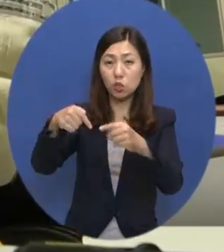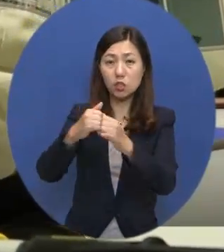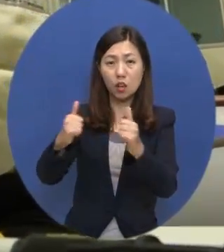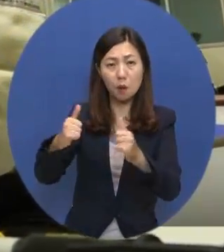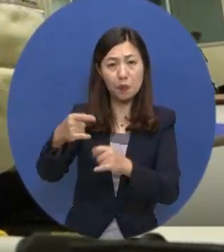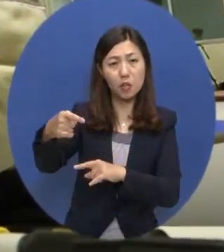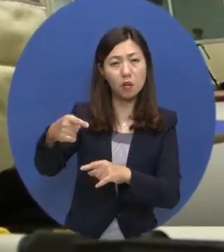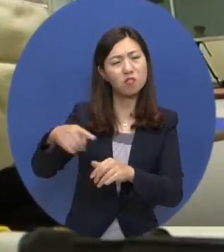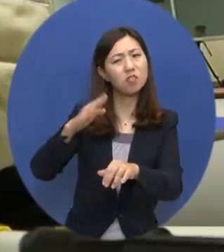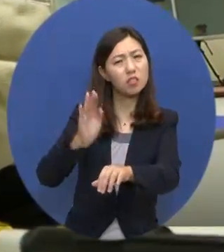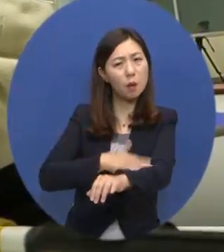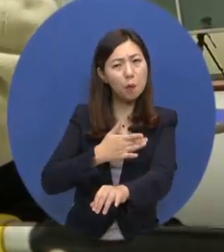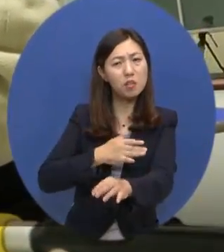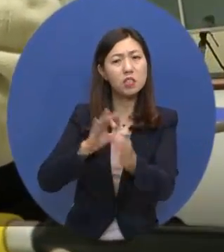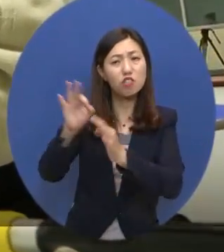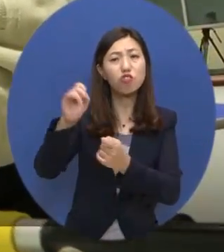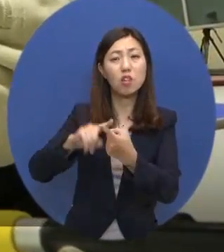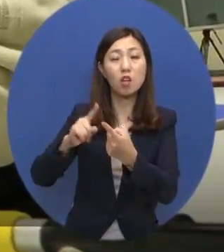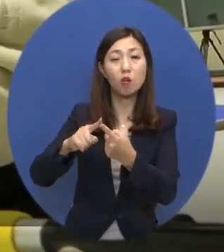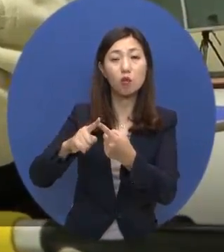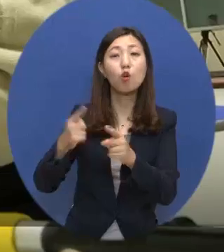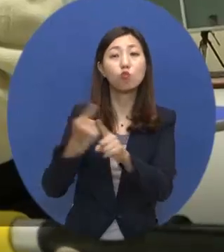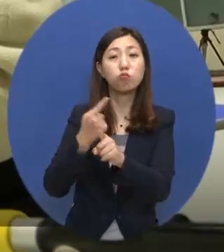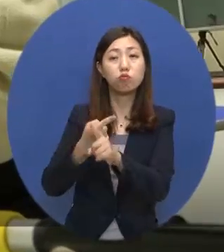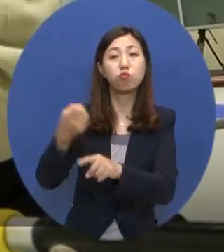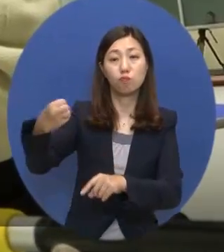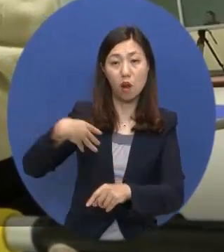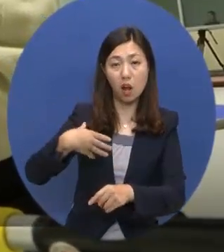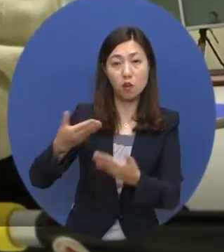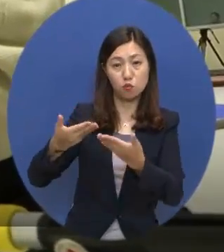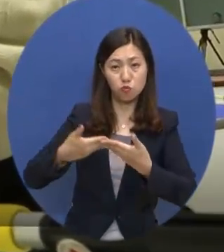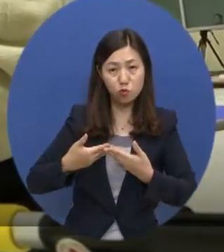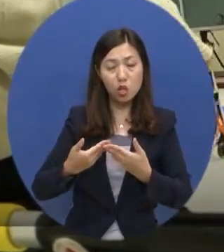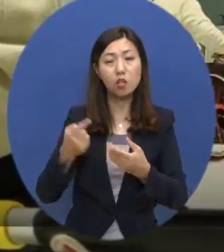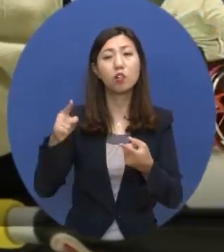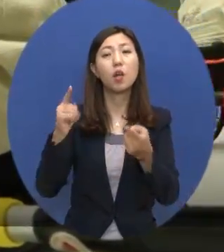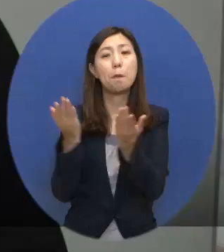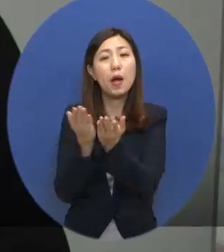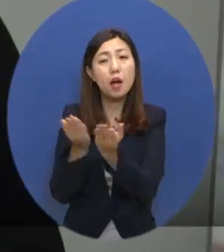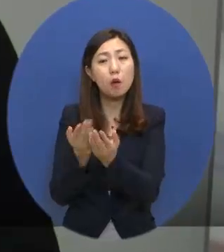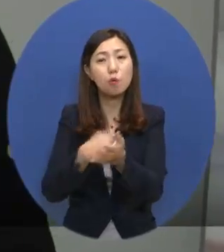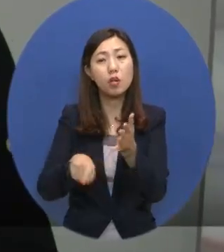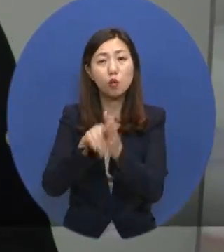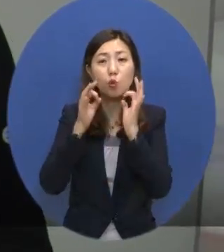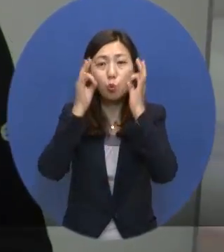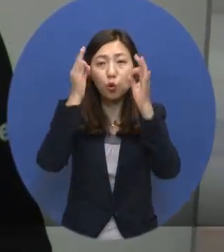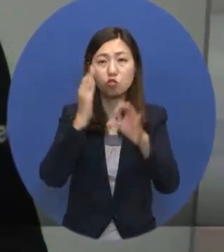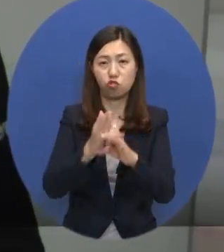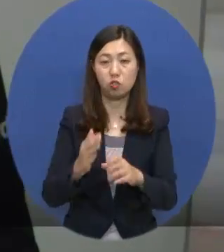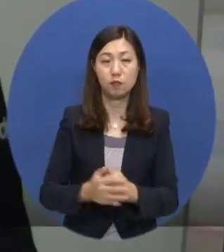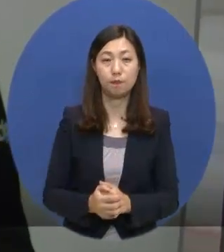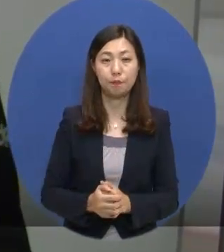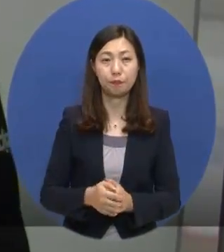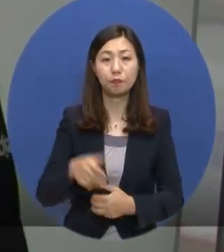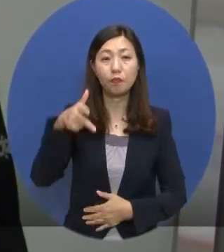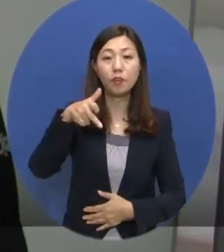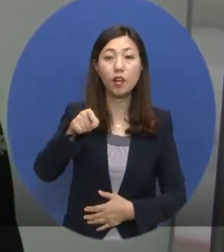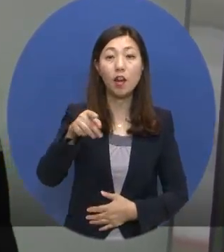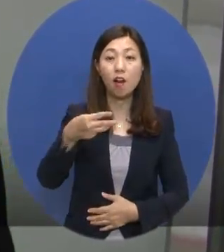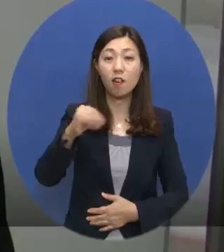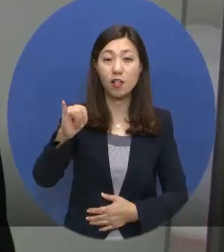그 부분이 잘못됐다 그렇게 수정해주면 그렇게 저희들이 맞춰가려고 노력하고 있습니다. 컬링이라는